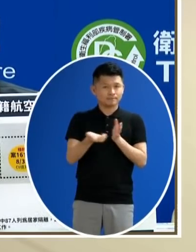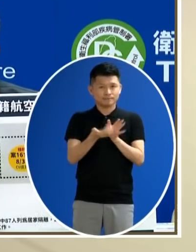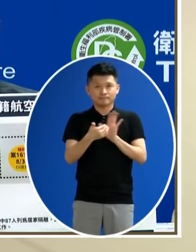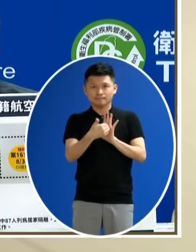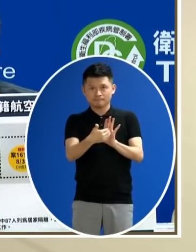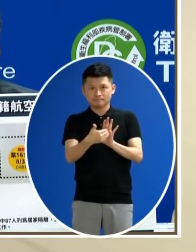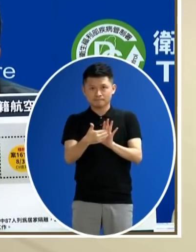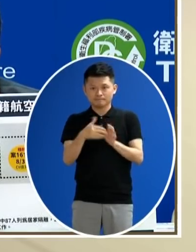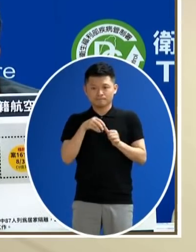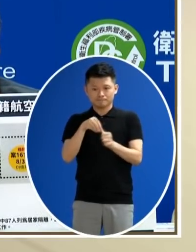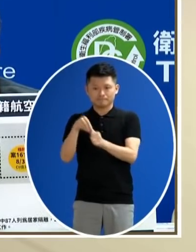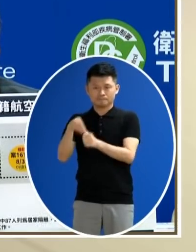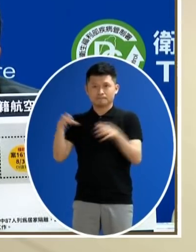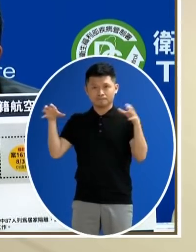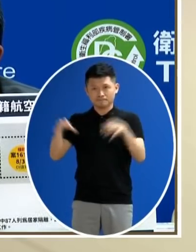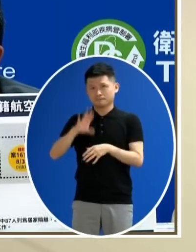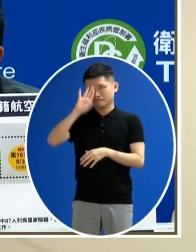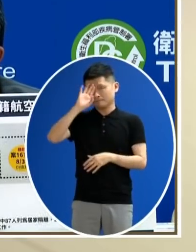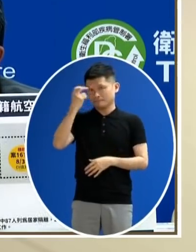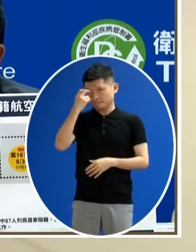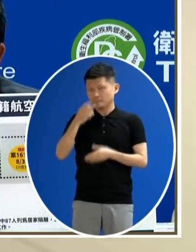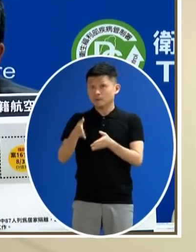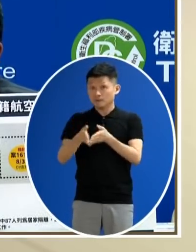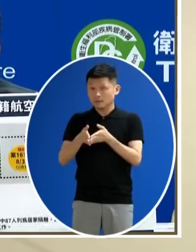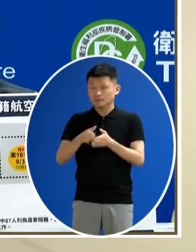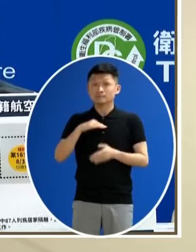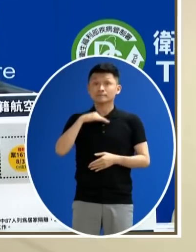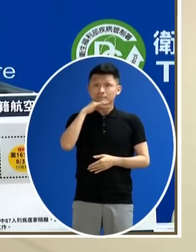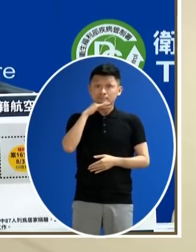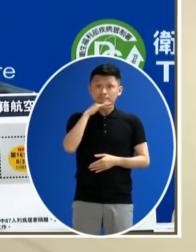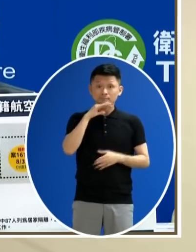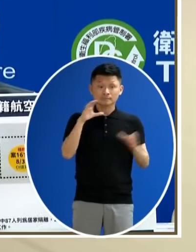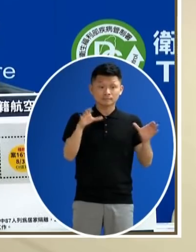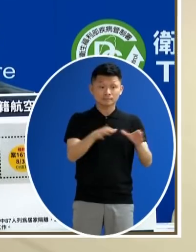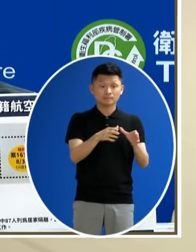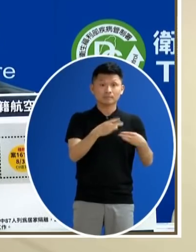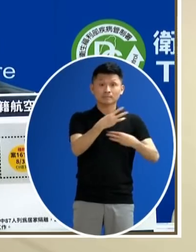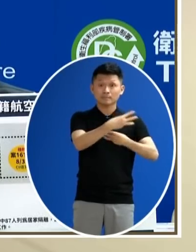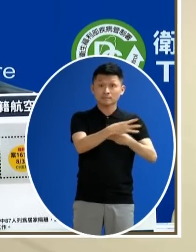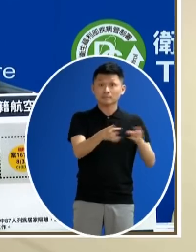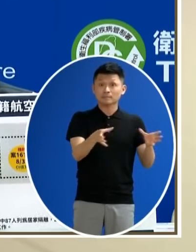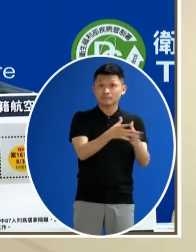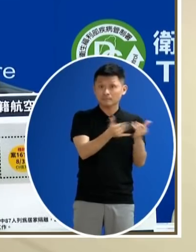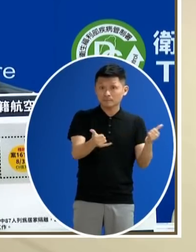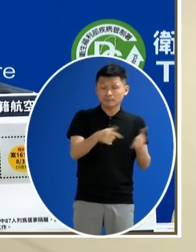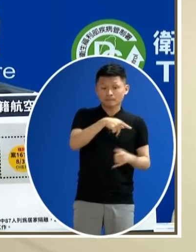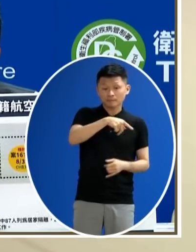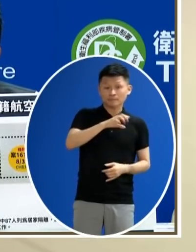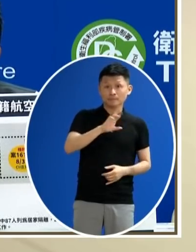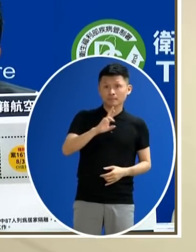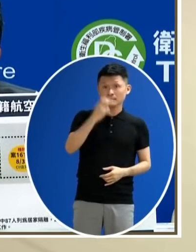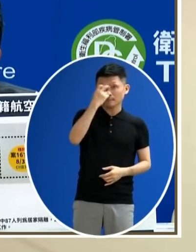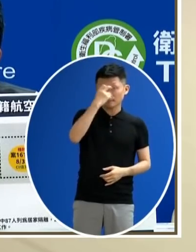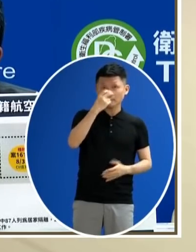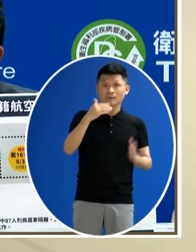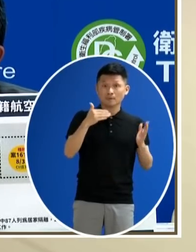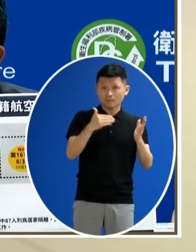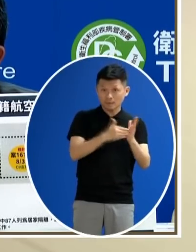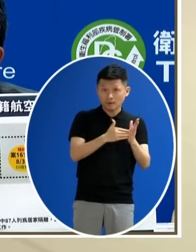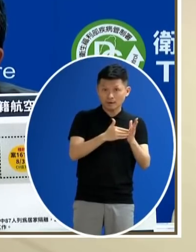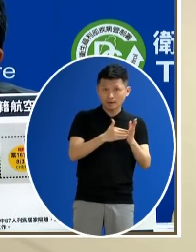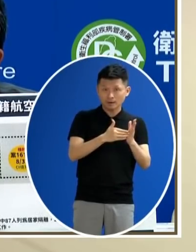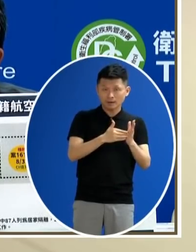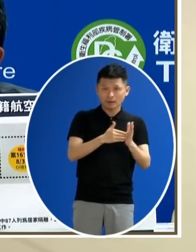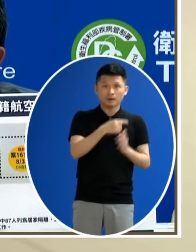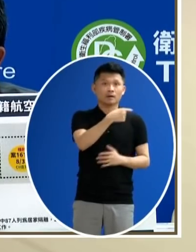性的集中检疫。那等到这同班同学哈都检疫，都是哈在 PCR 检测完，那确定